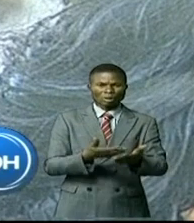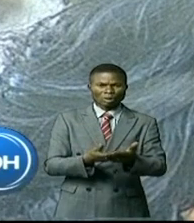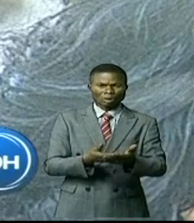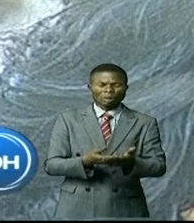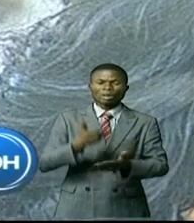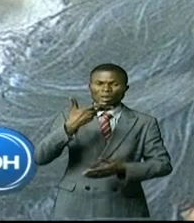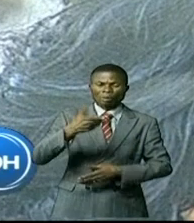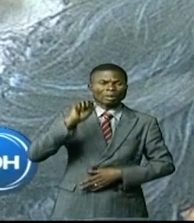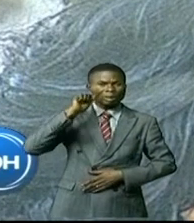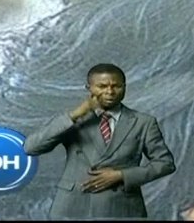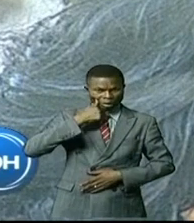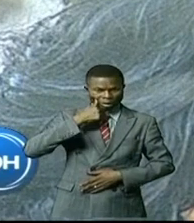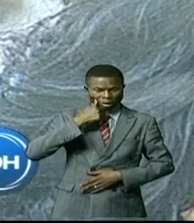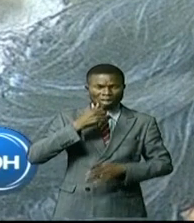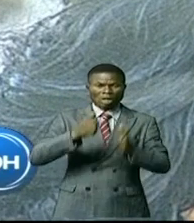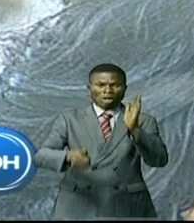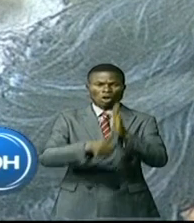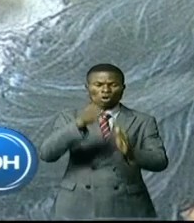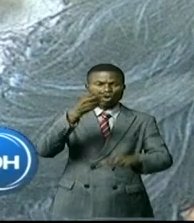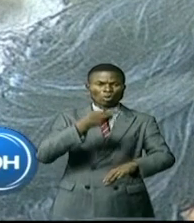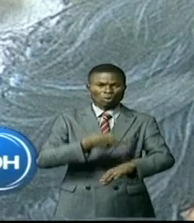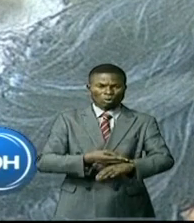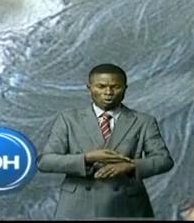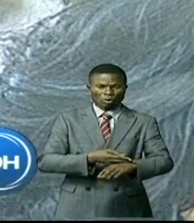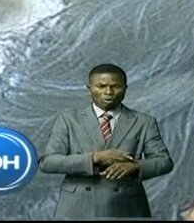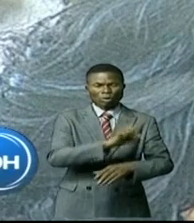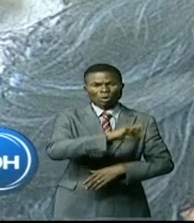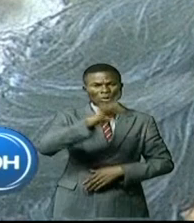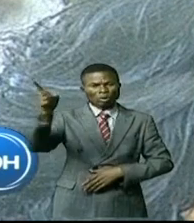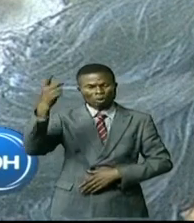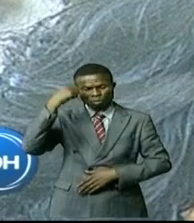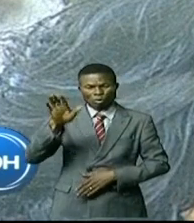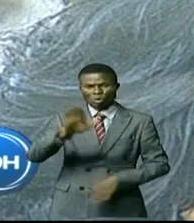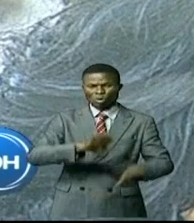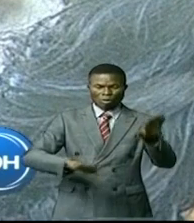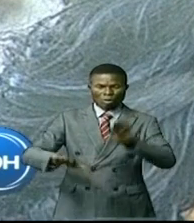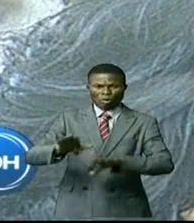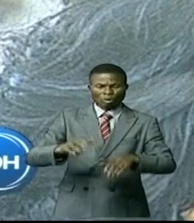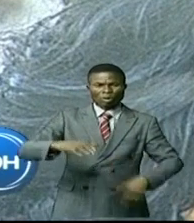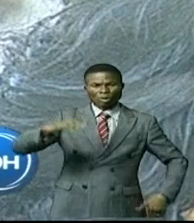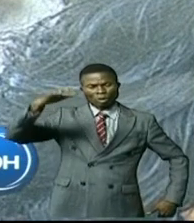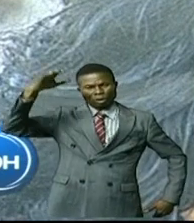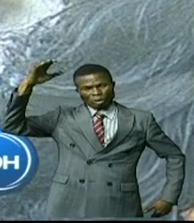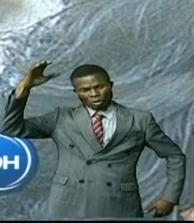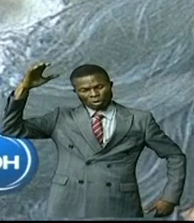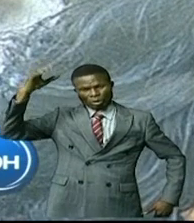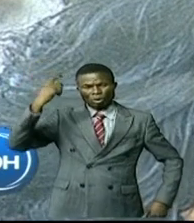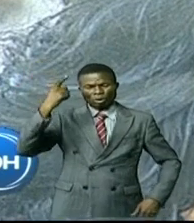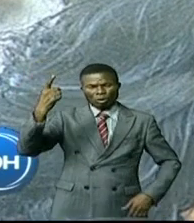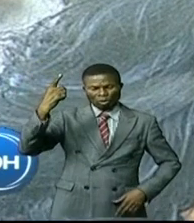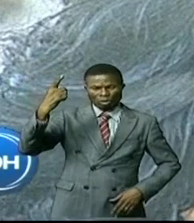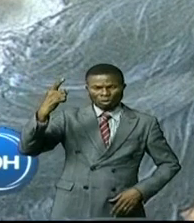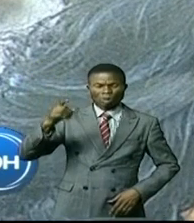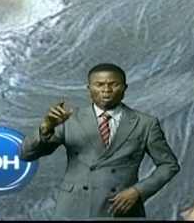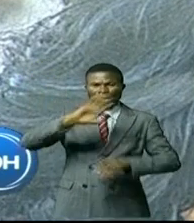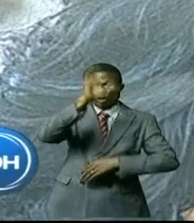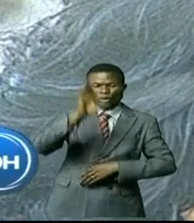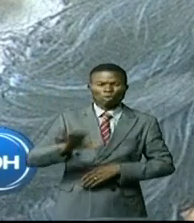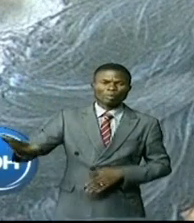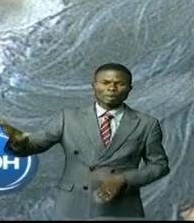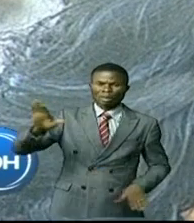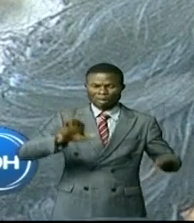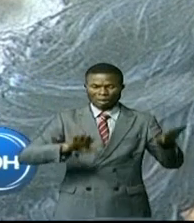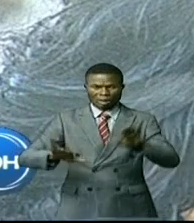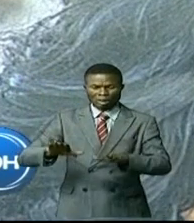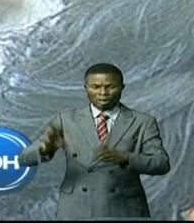même mercredi à 11h, le départ pour l'inhumation à la nécropole 1 de Lancélé.